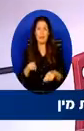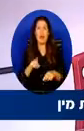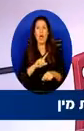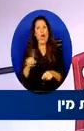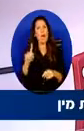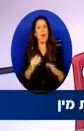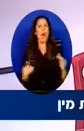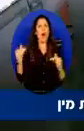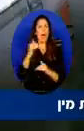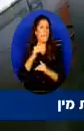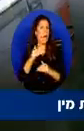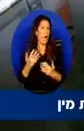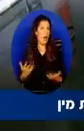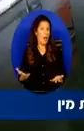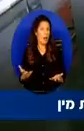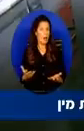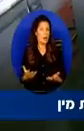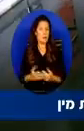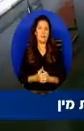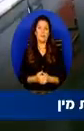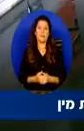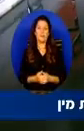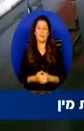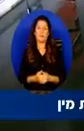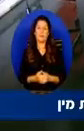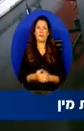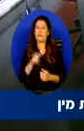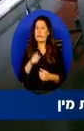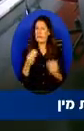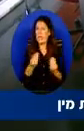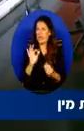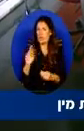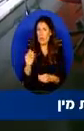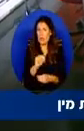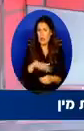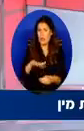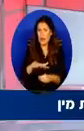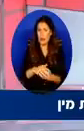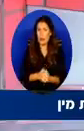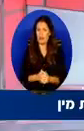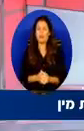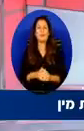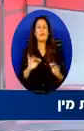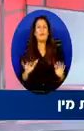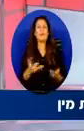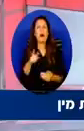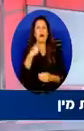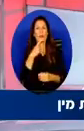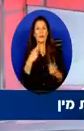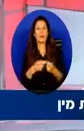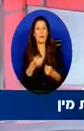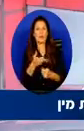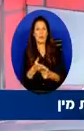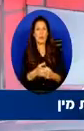בית המשפט הכלכלי הוא לא כלכלי. כן, מרב, מה באמת הציון שאת מעמידה מול העניין הזה של אולי עכשיו